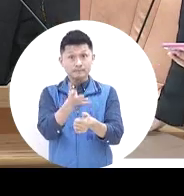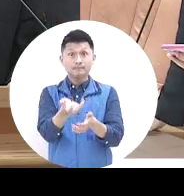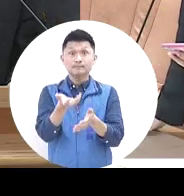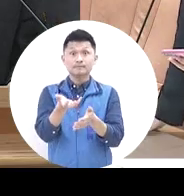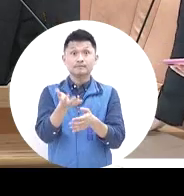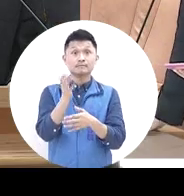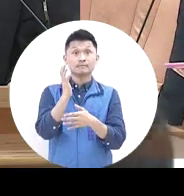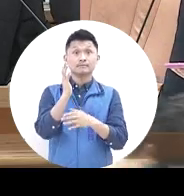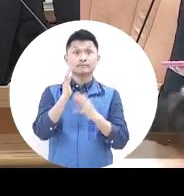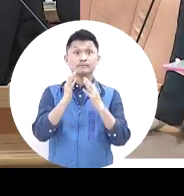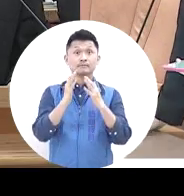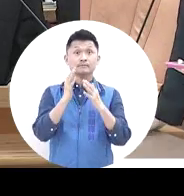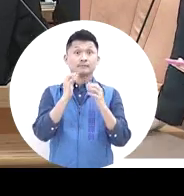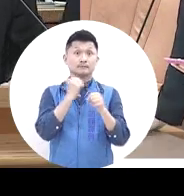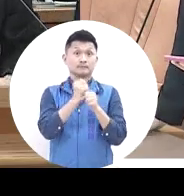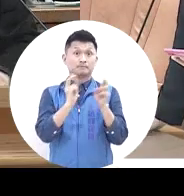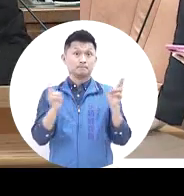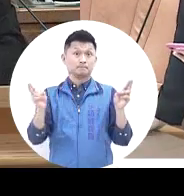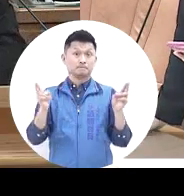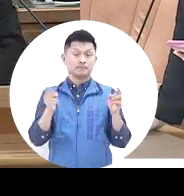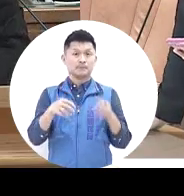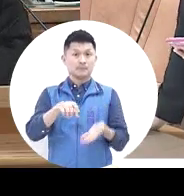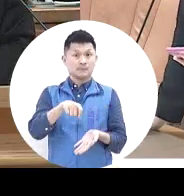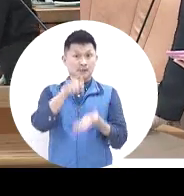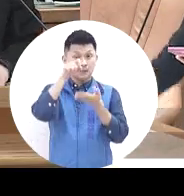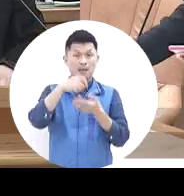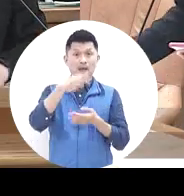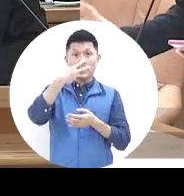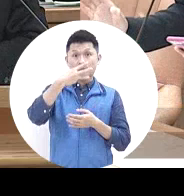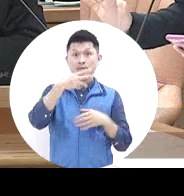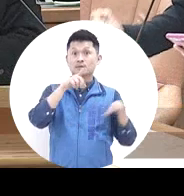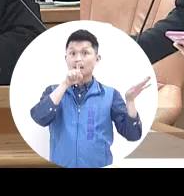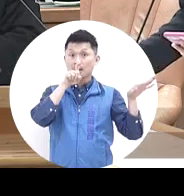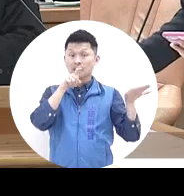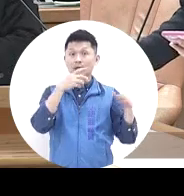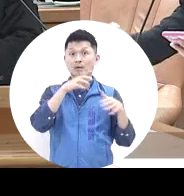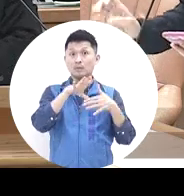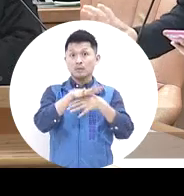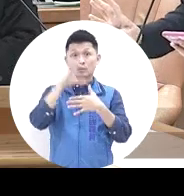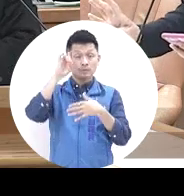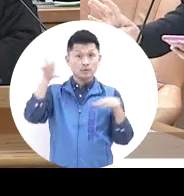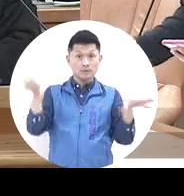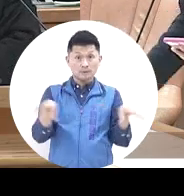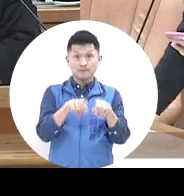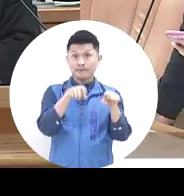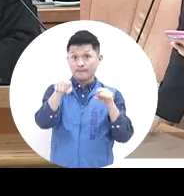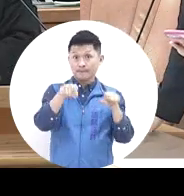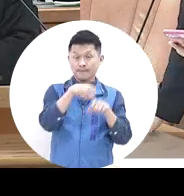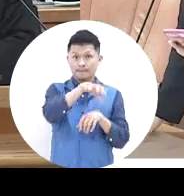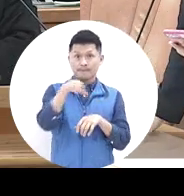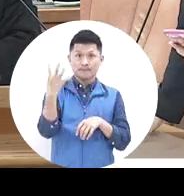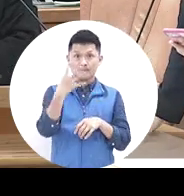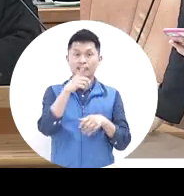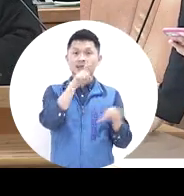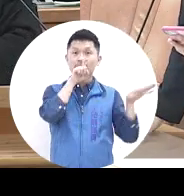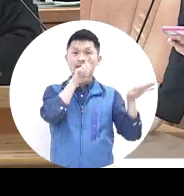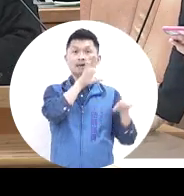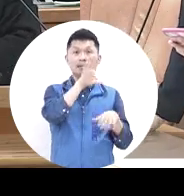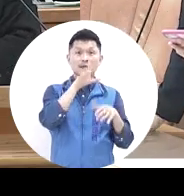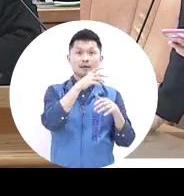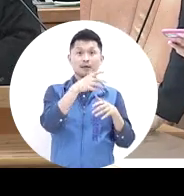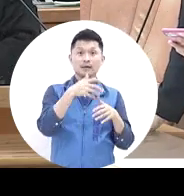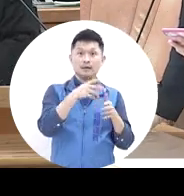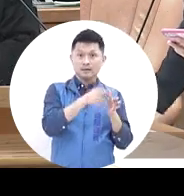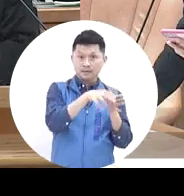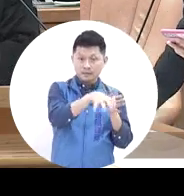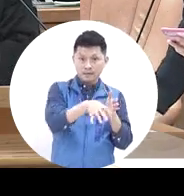报告有提到的三鹰文创整合计划，那这个目标呢，是以四个地点，就是莺歌车站、老街，还有新北